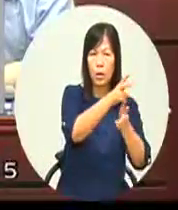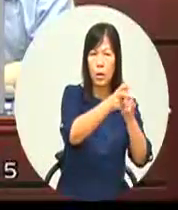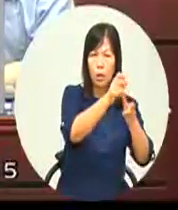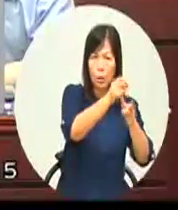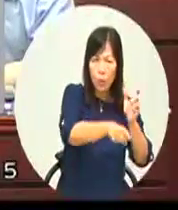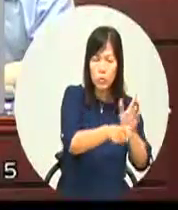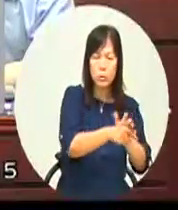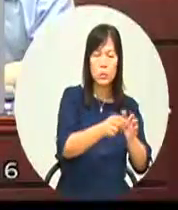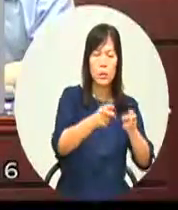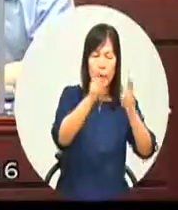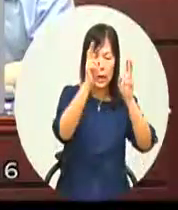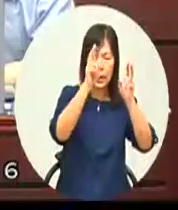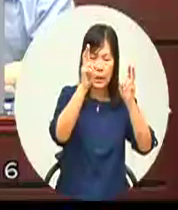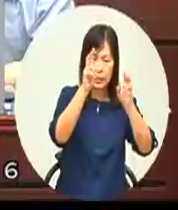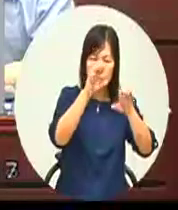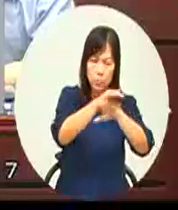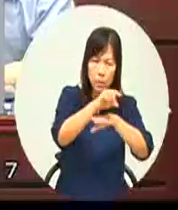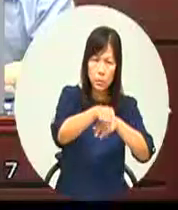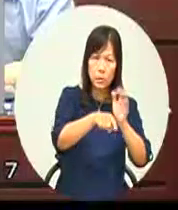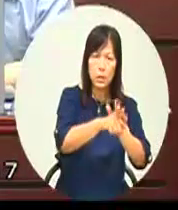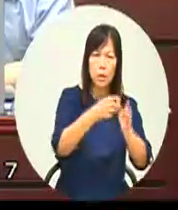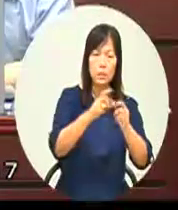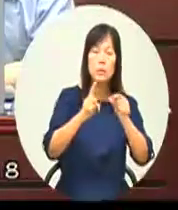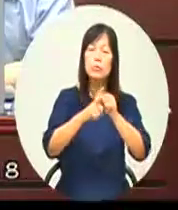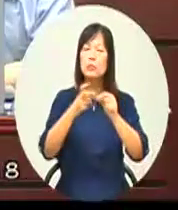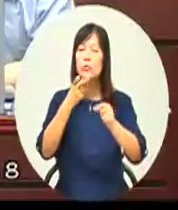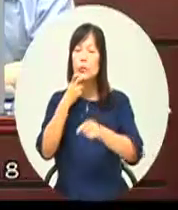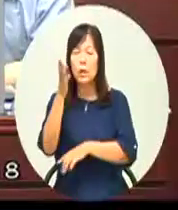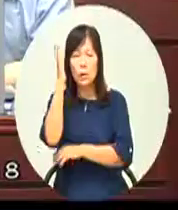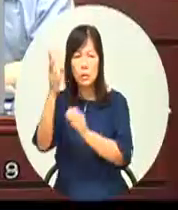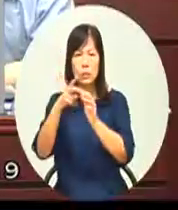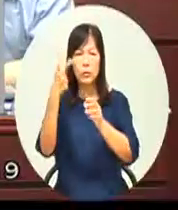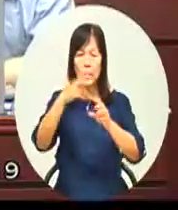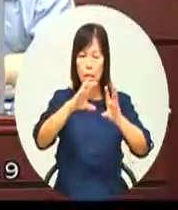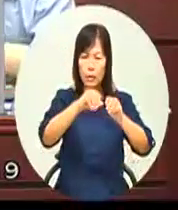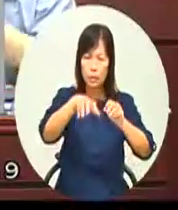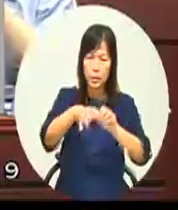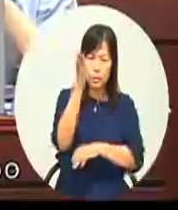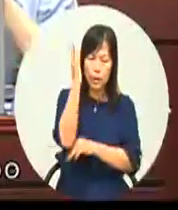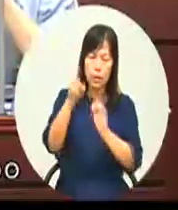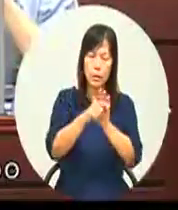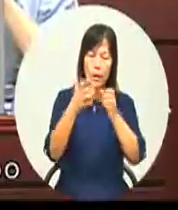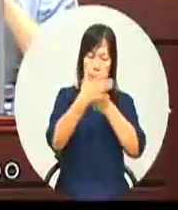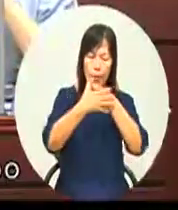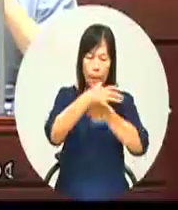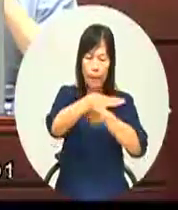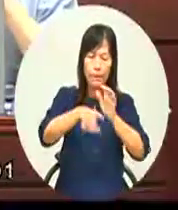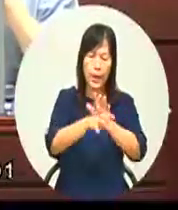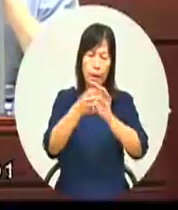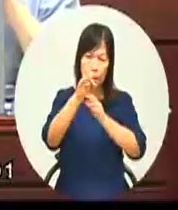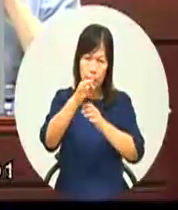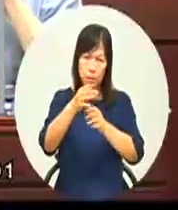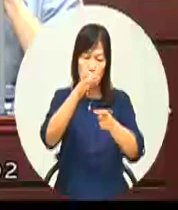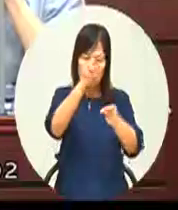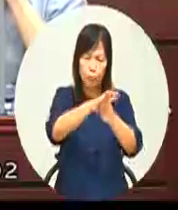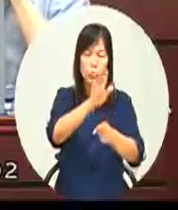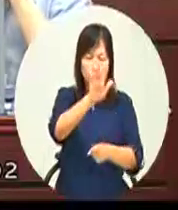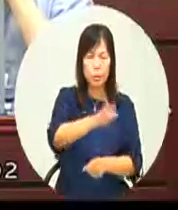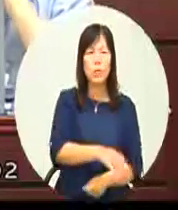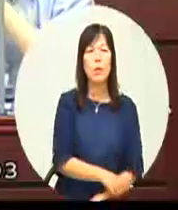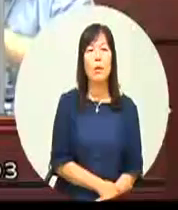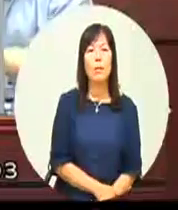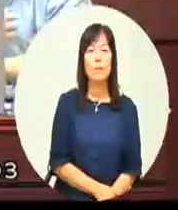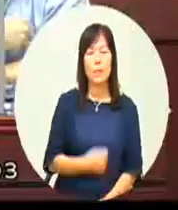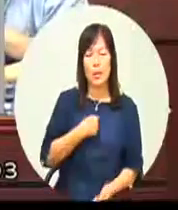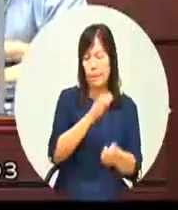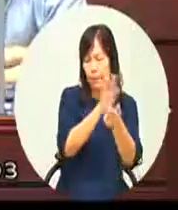个电动车的产业在中央政府还有地方的一些环保基金都有相关的一些补贴方案，我们会